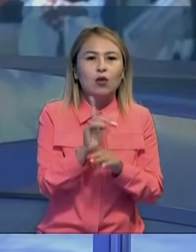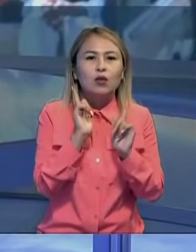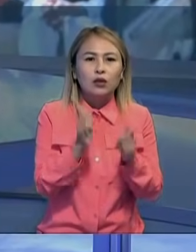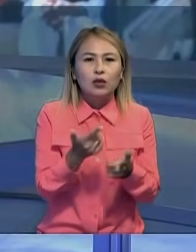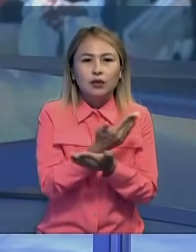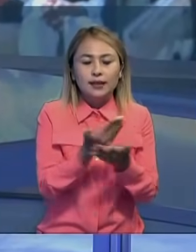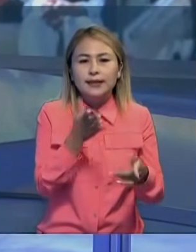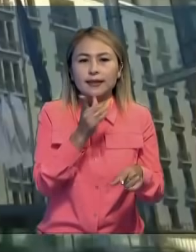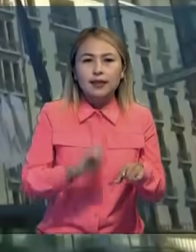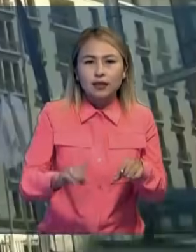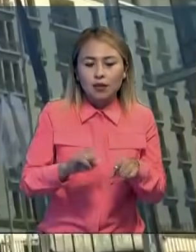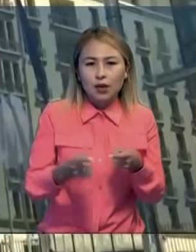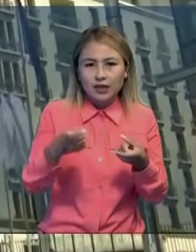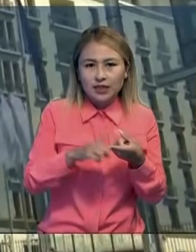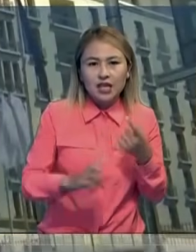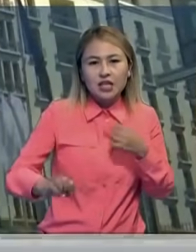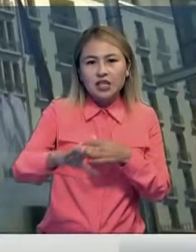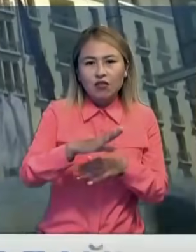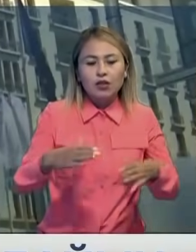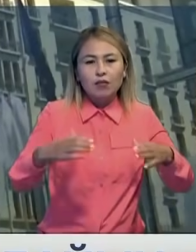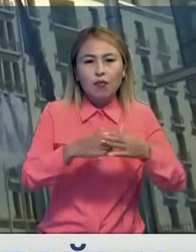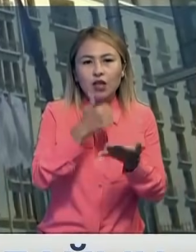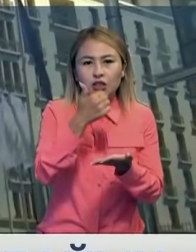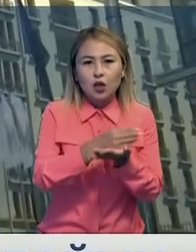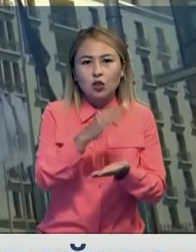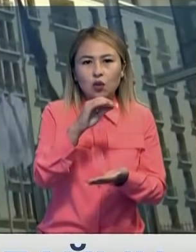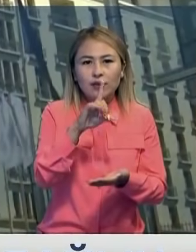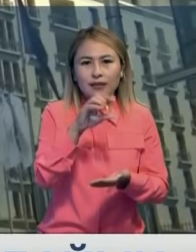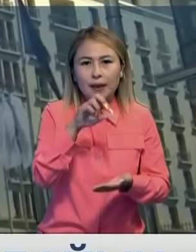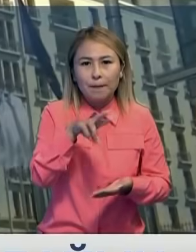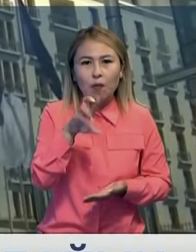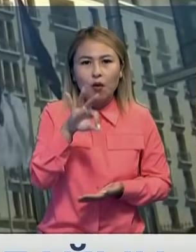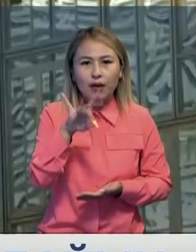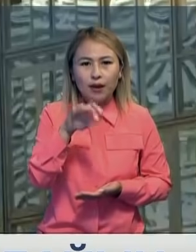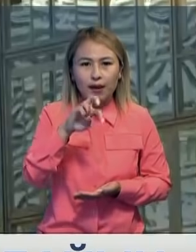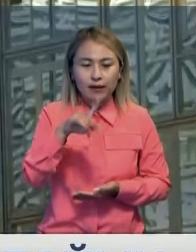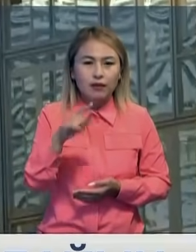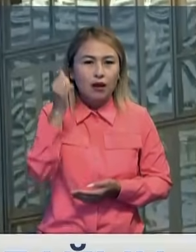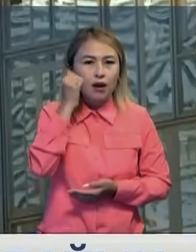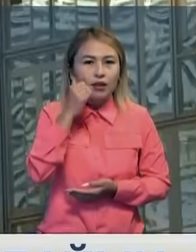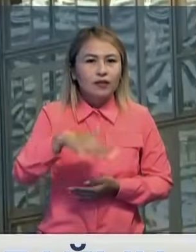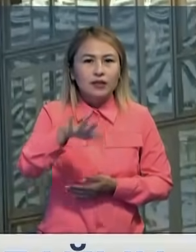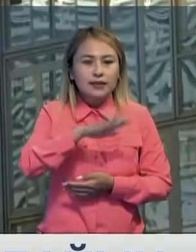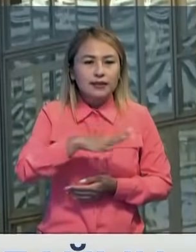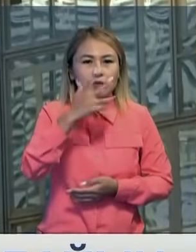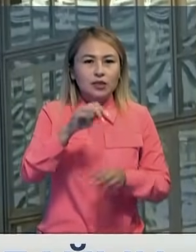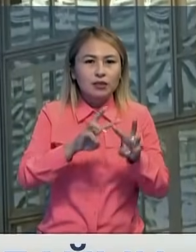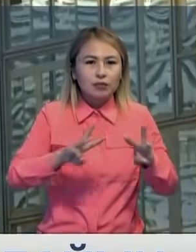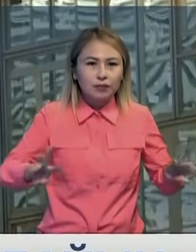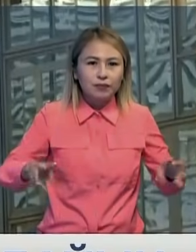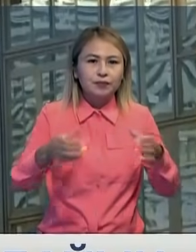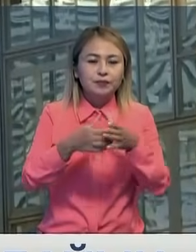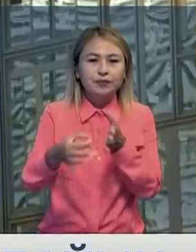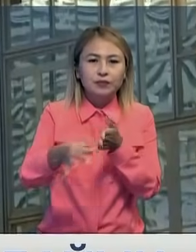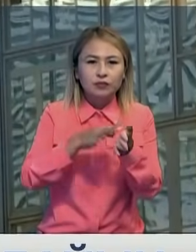мойында олардың алдағы іс-әрекеттеріне байланысты. Еуроодақ дипломатиясының басшысы Жозеп Барель кәрі құрлық елдері сыртқы істер